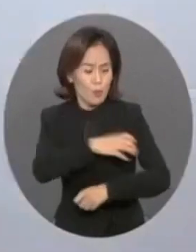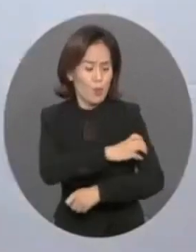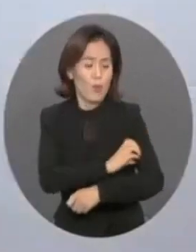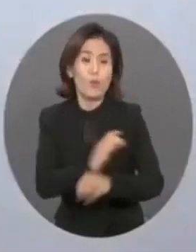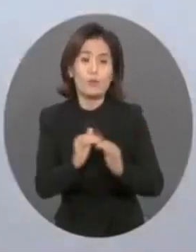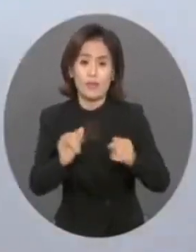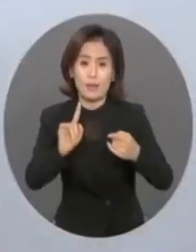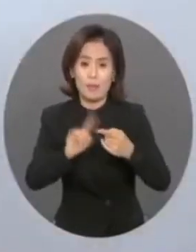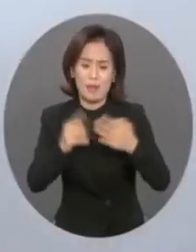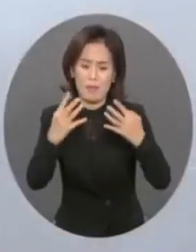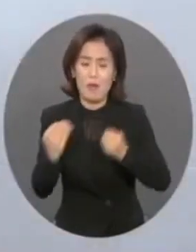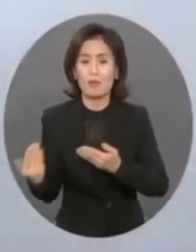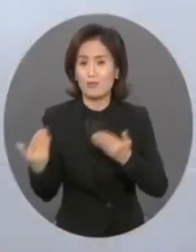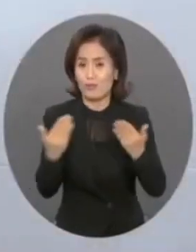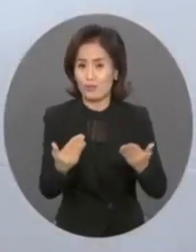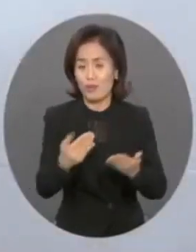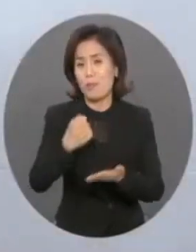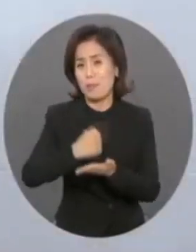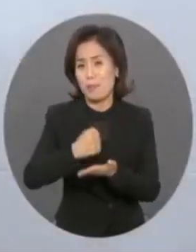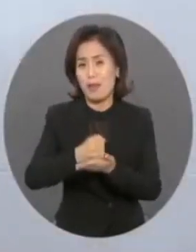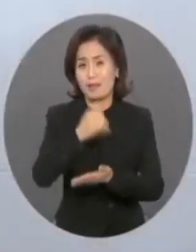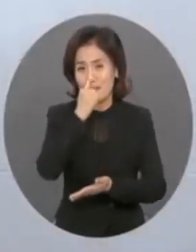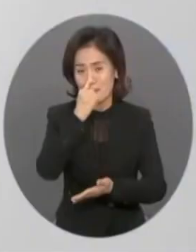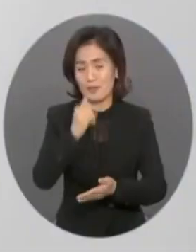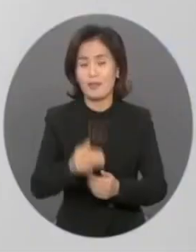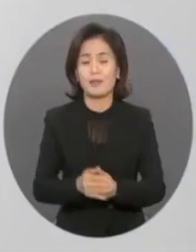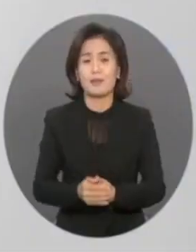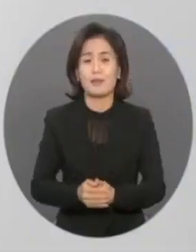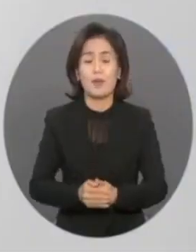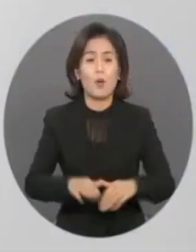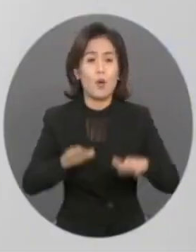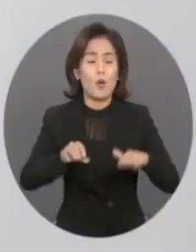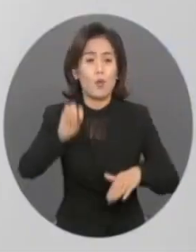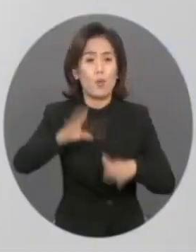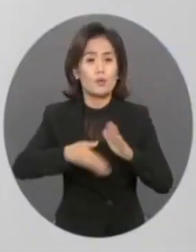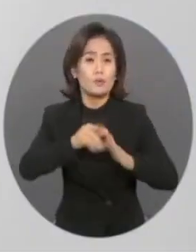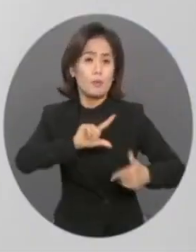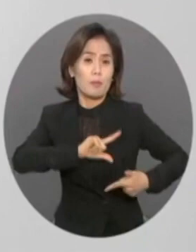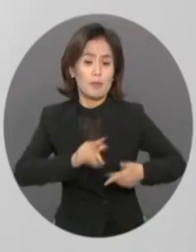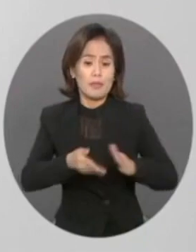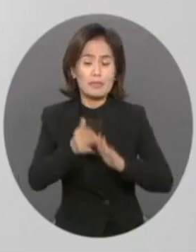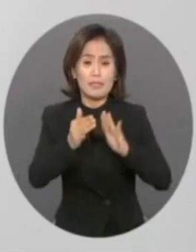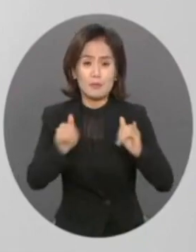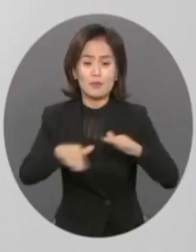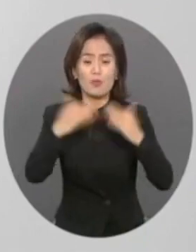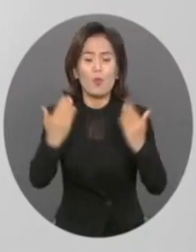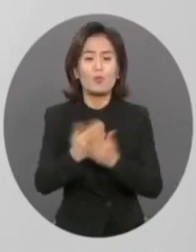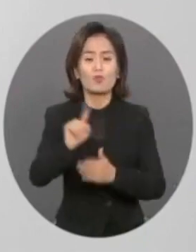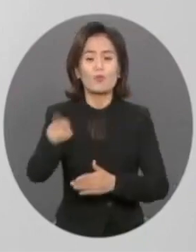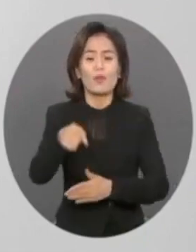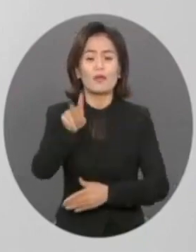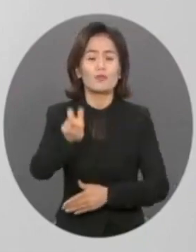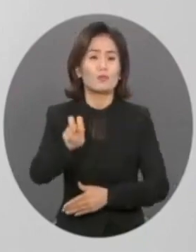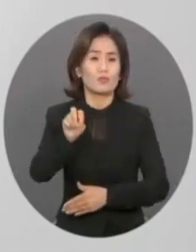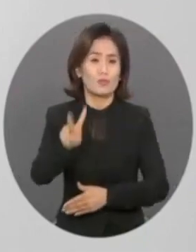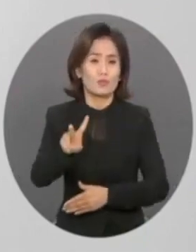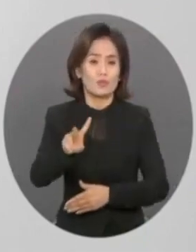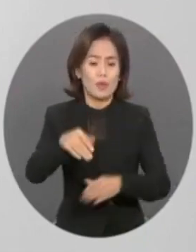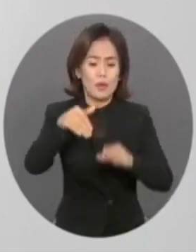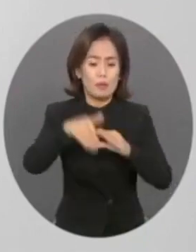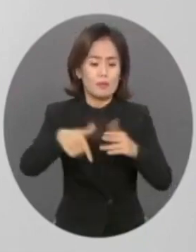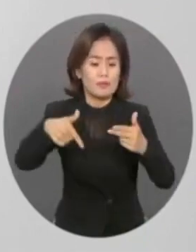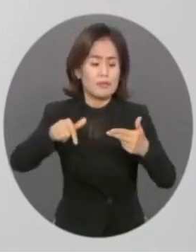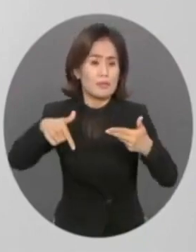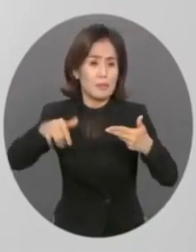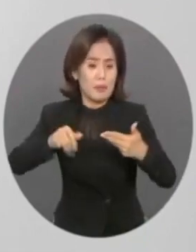권력 있는 이들에게 치우친게 아니냐는 비판을 받고 있습니다 현재의 광주 명예시민은 모두 백승을 두 명 민선